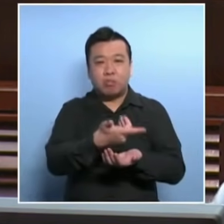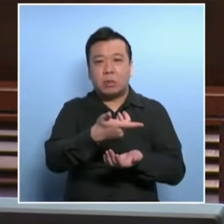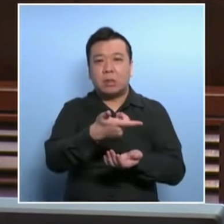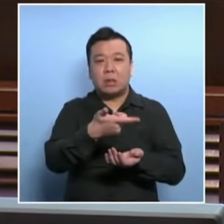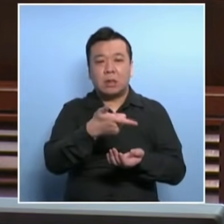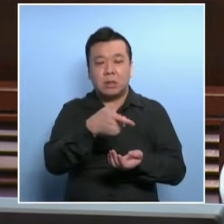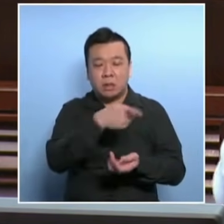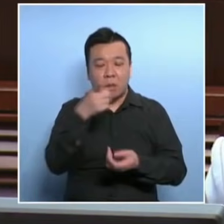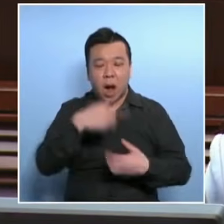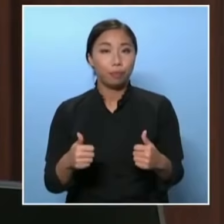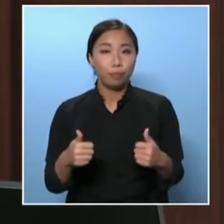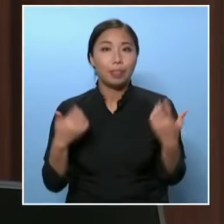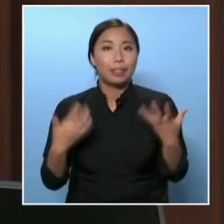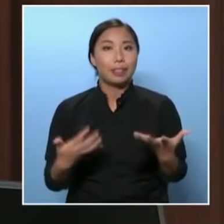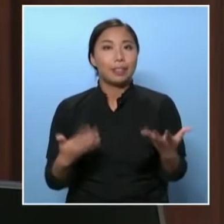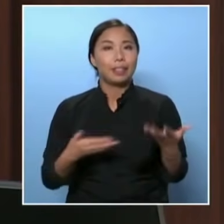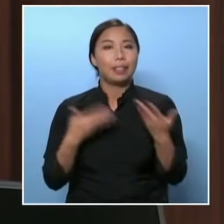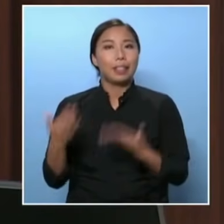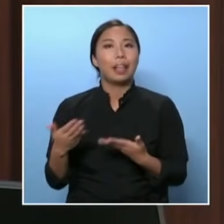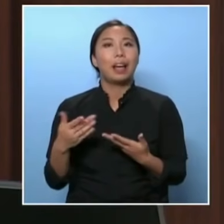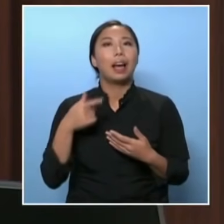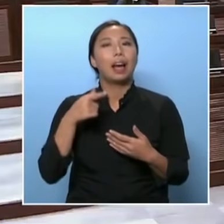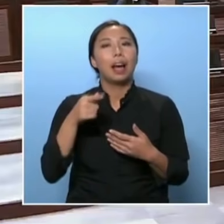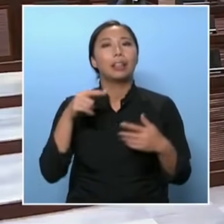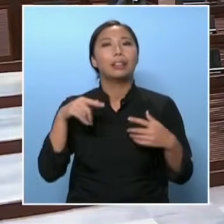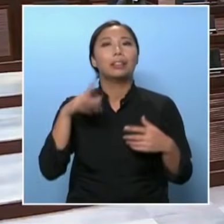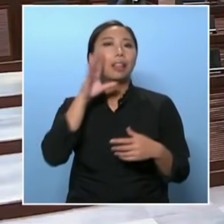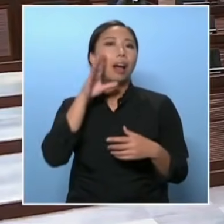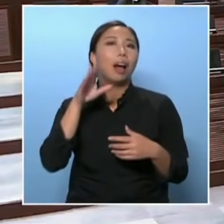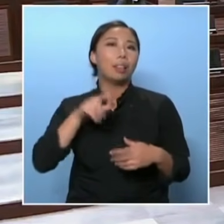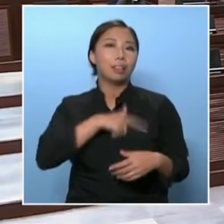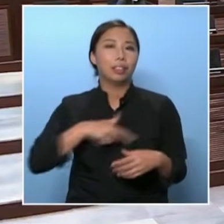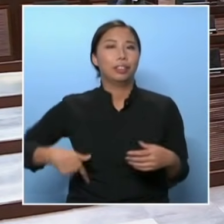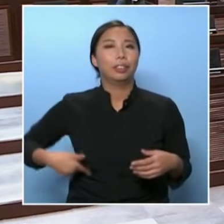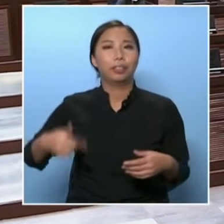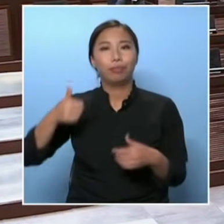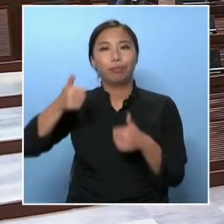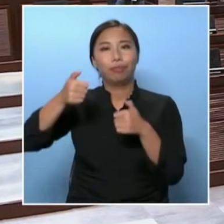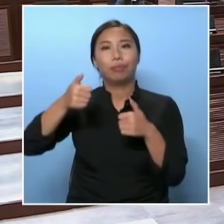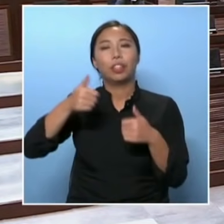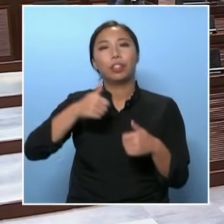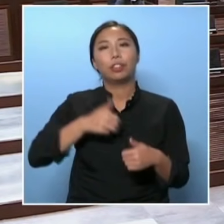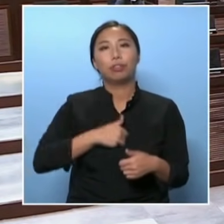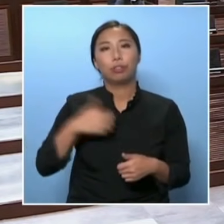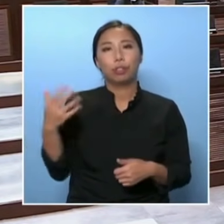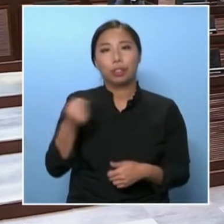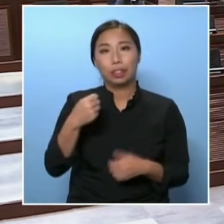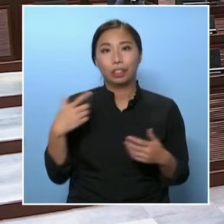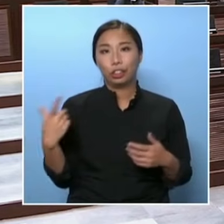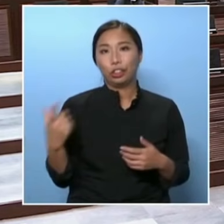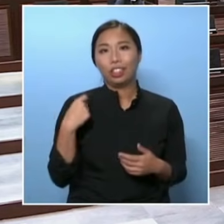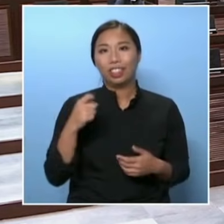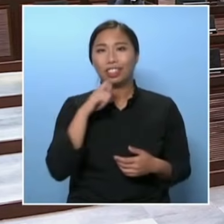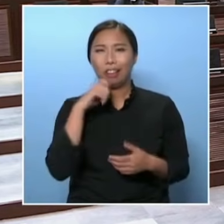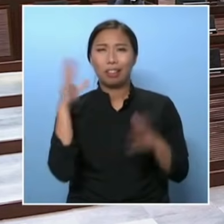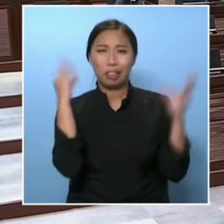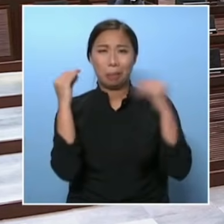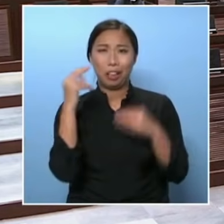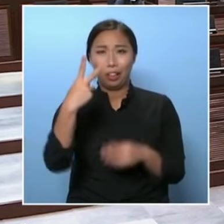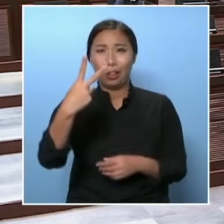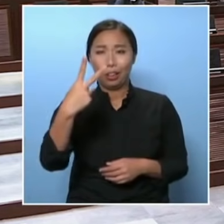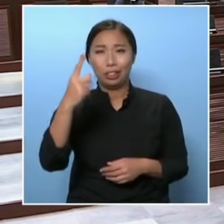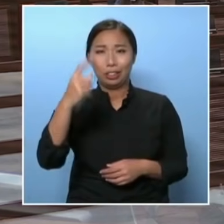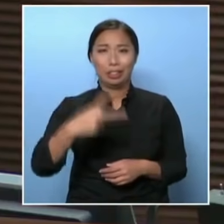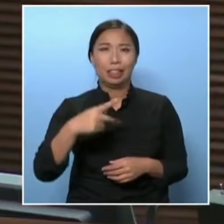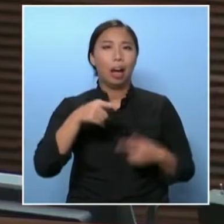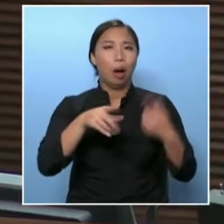令人震驚嘅。 鄭松泰議員， 係唔該主席。最近有兩則新聞咧，就係同